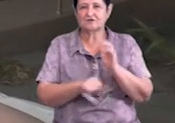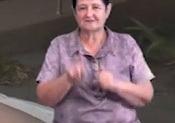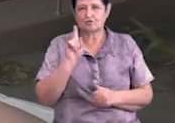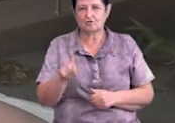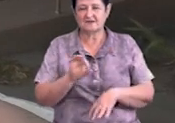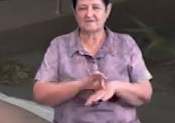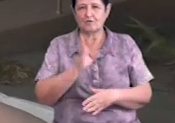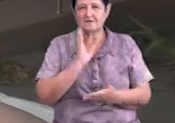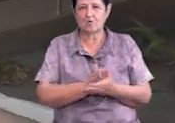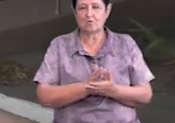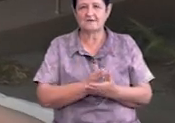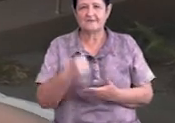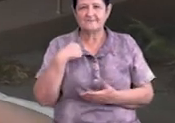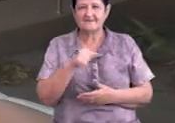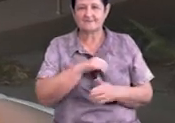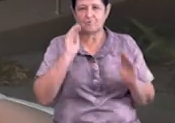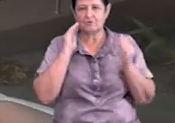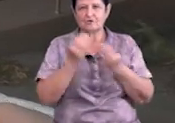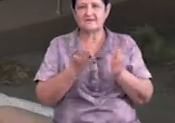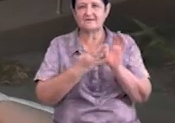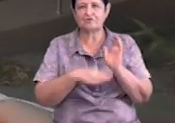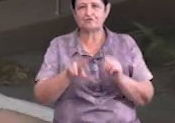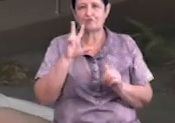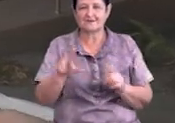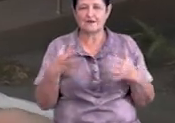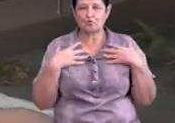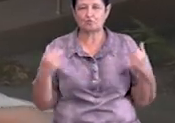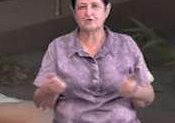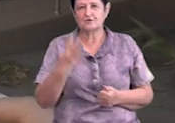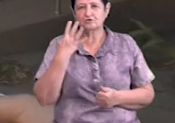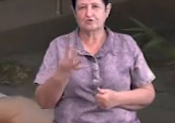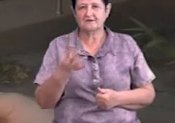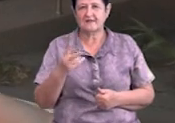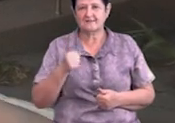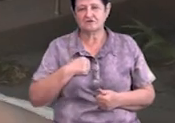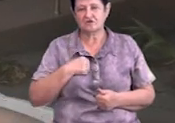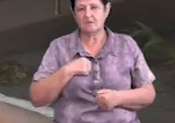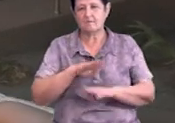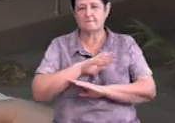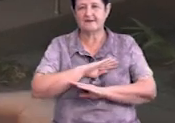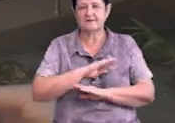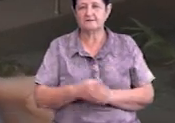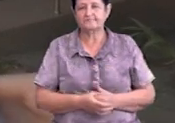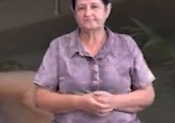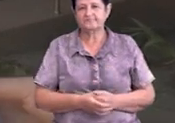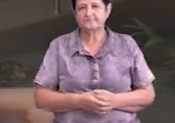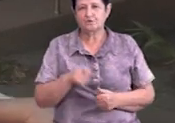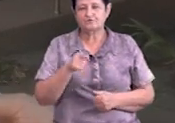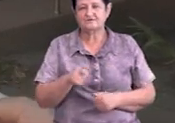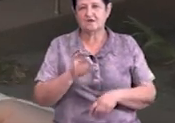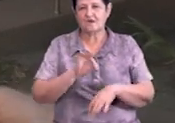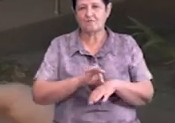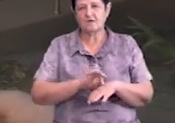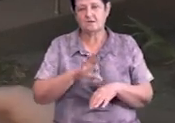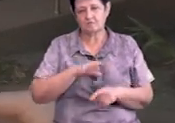хворий знаходиться на самоізоляції, 93 одужали, 4 хворих, на жаль, померли. Ну, у цих хворих були